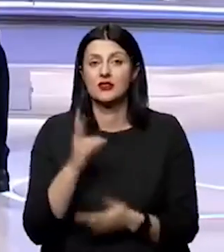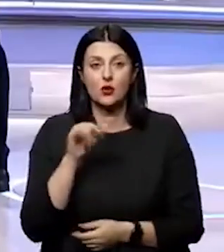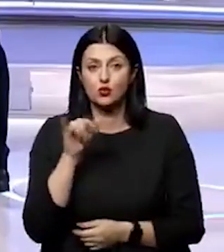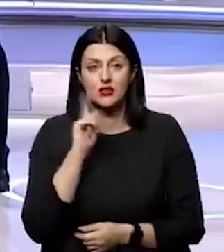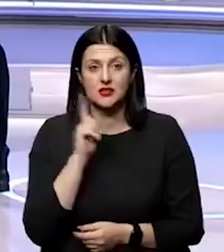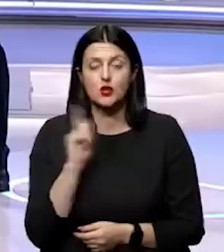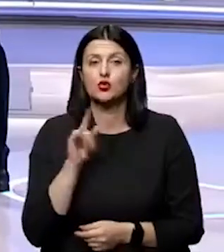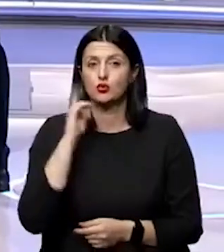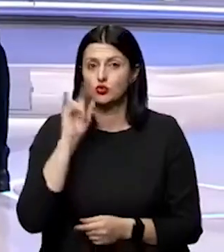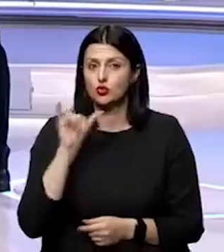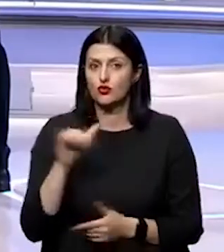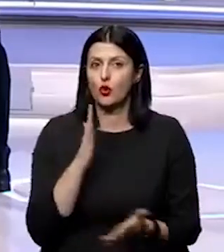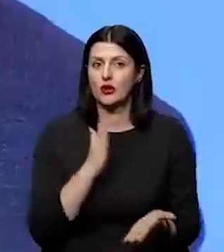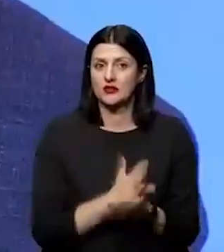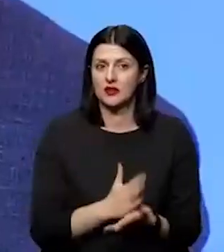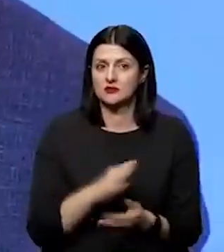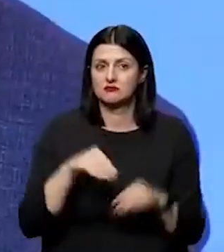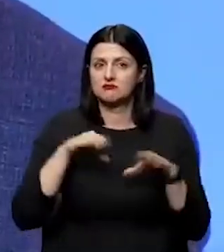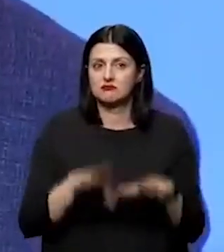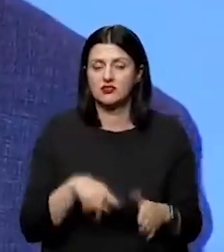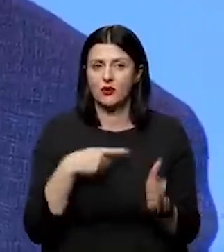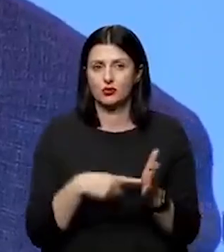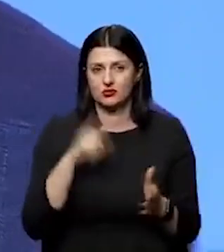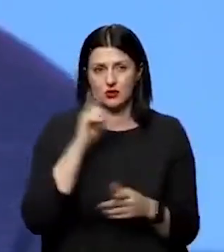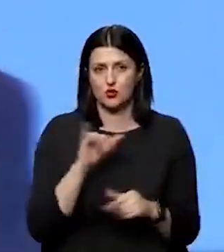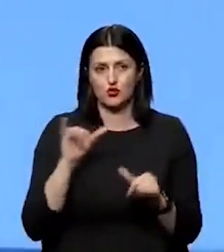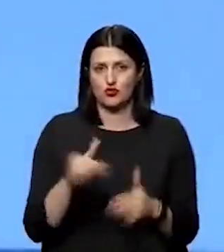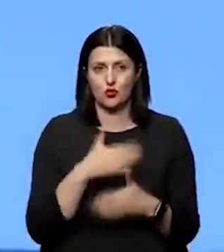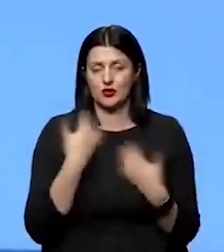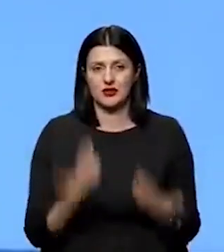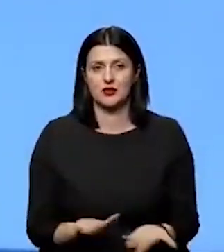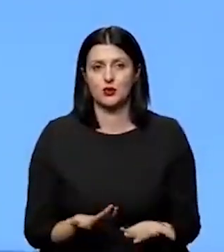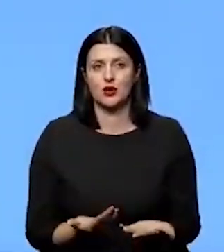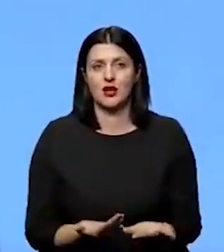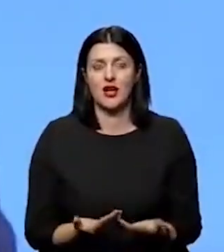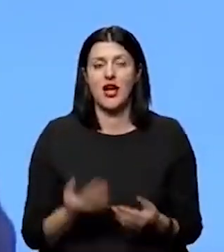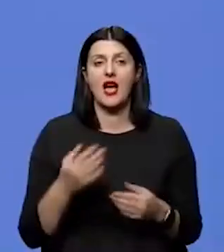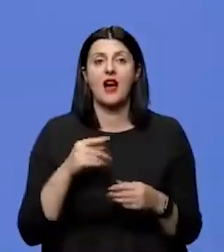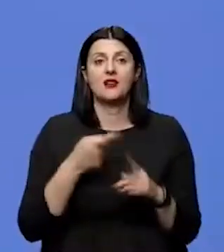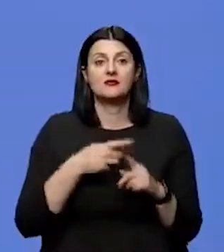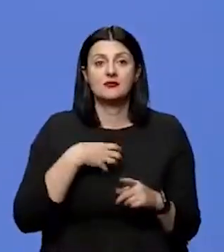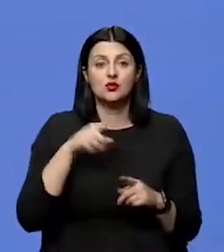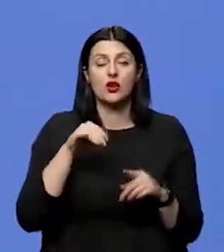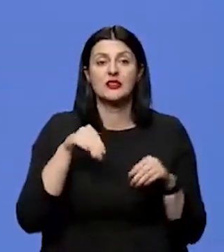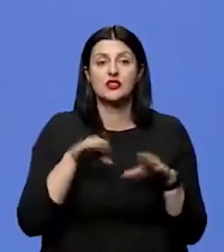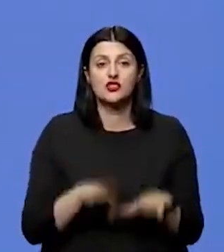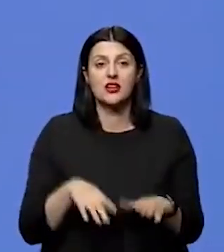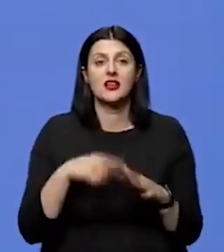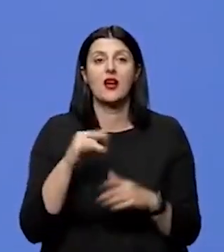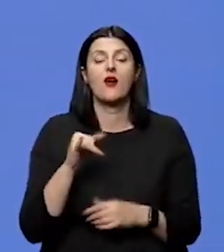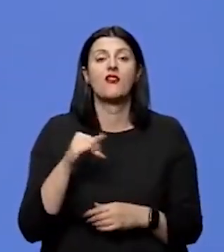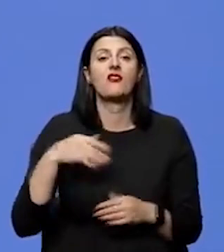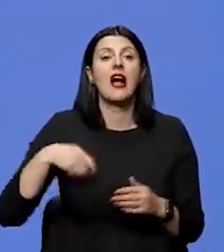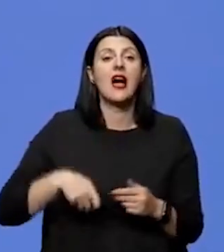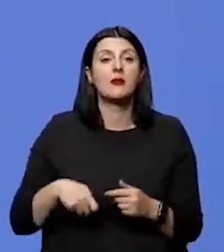нього є ключ рішення питання? Та ми ж знаємо, що немає у нього ключа. Ключ від рішення питання в кармані